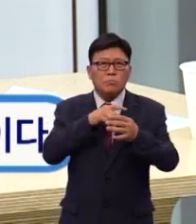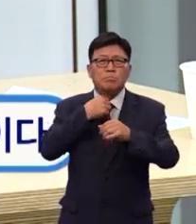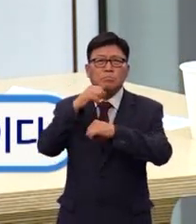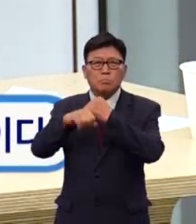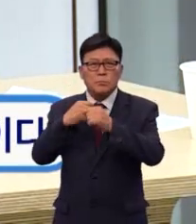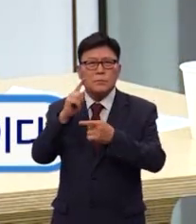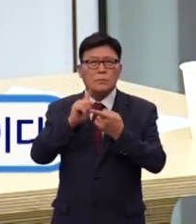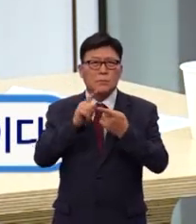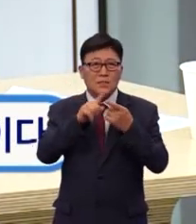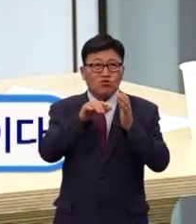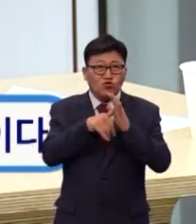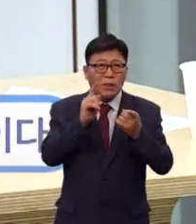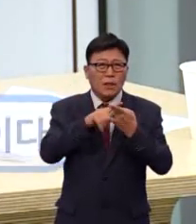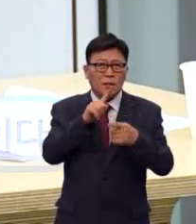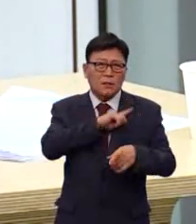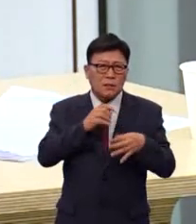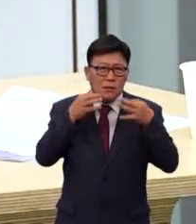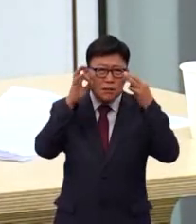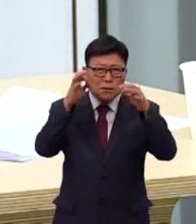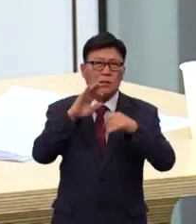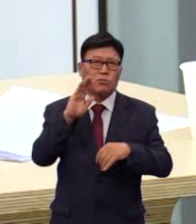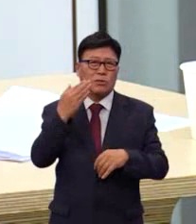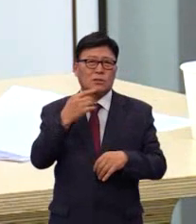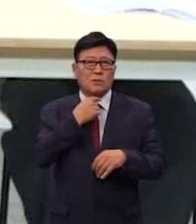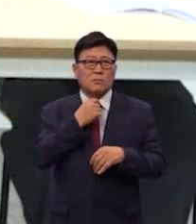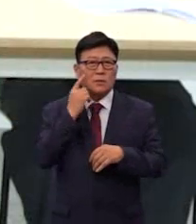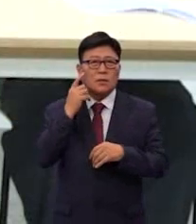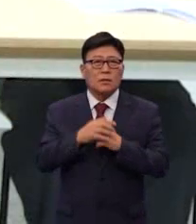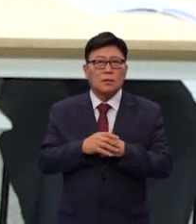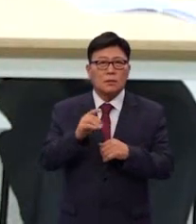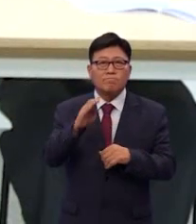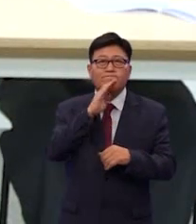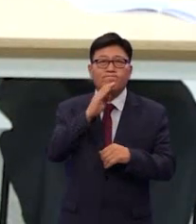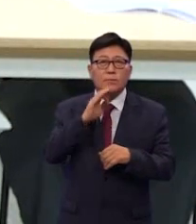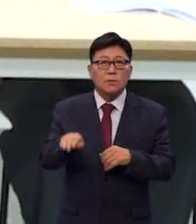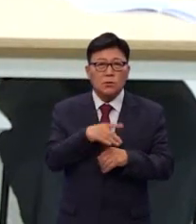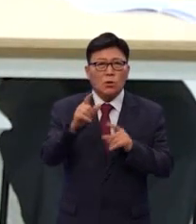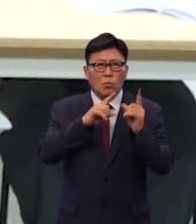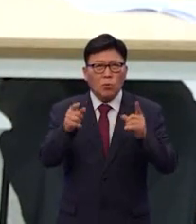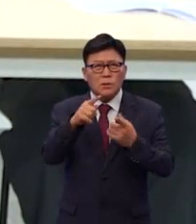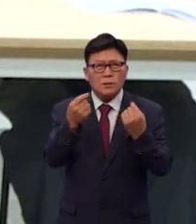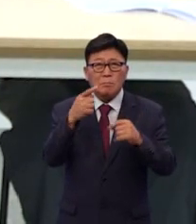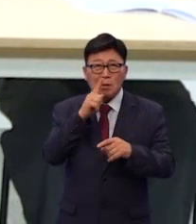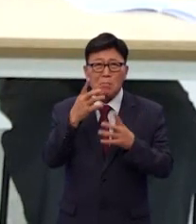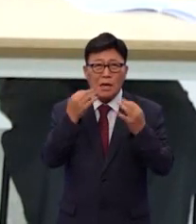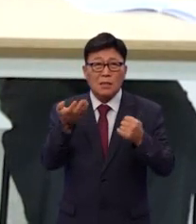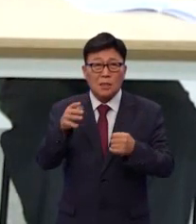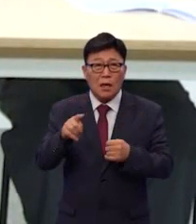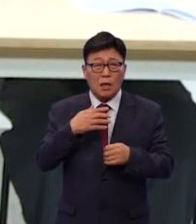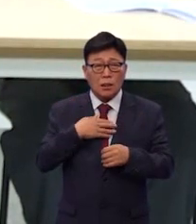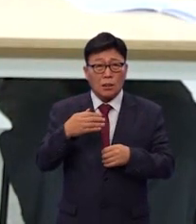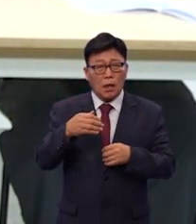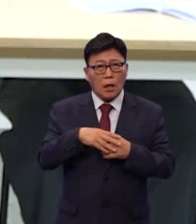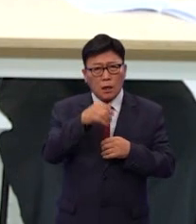가는 대로 하는 게 이제 그게 그 순간에 최선이지 않았을까라고 생각합니다. 맞습니다. 우리 흔히 이런 말